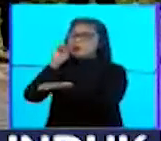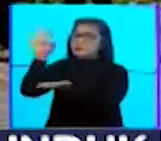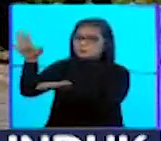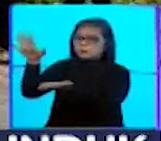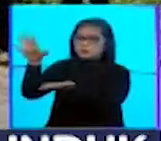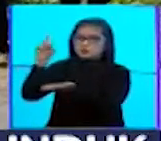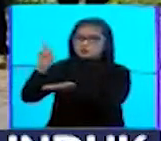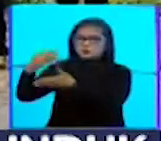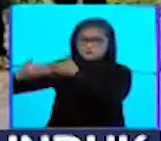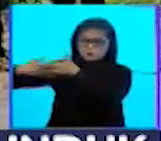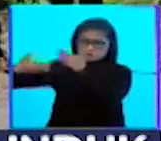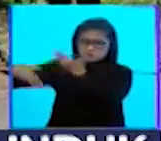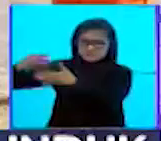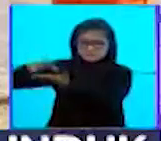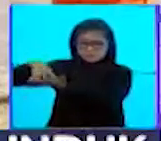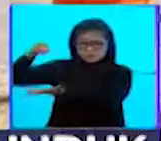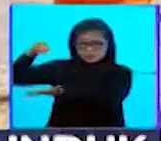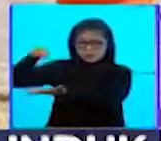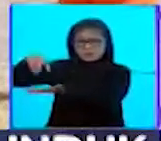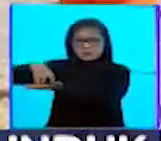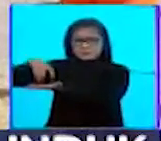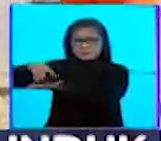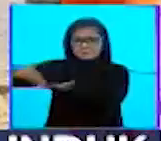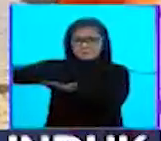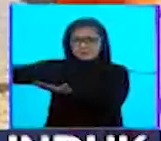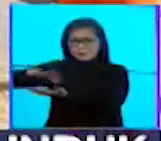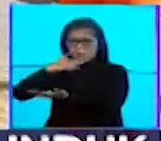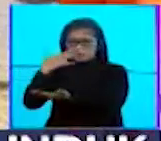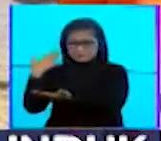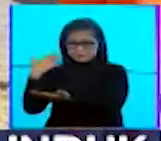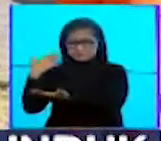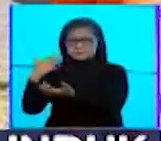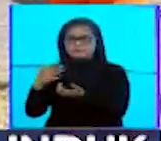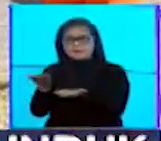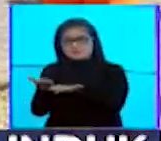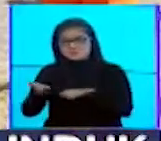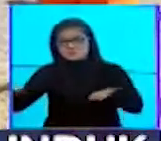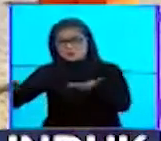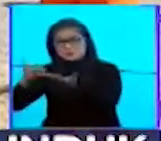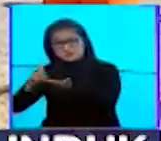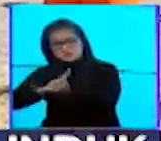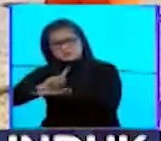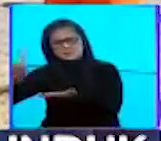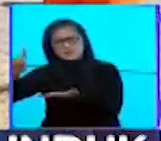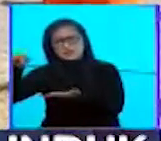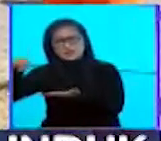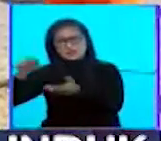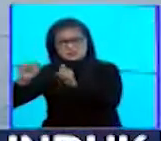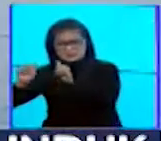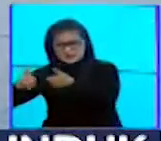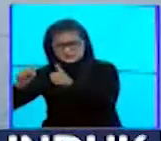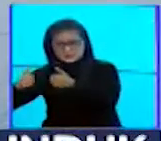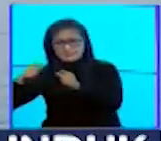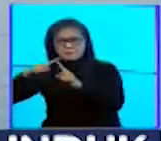posko induk di Banyuwangi dan Celukan Bawang. Selain di kawasan Buleleng, kapal pencari juga disiagakan di perairan Teluk Terima, Bali